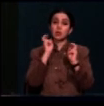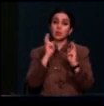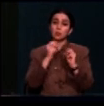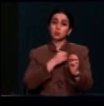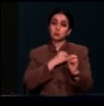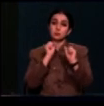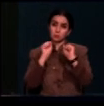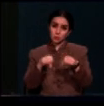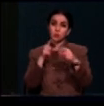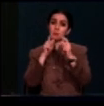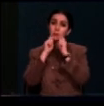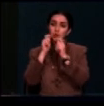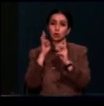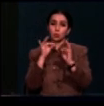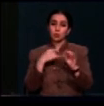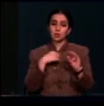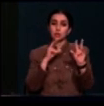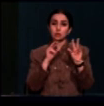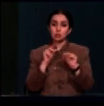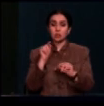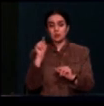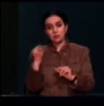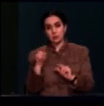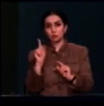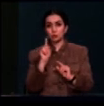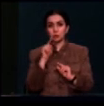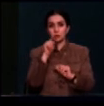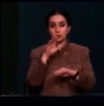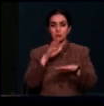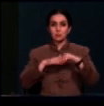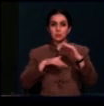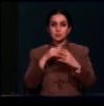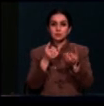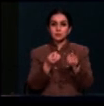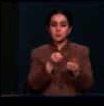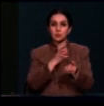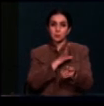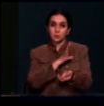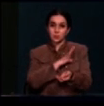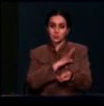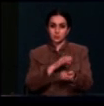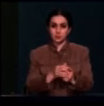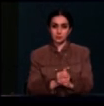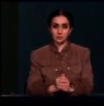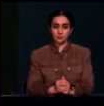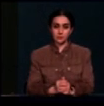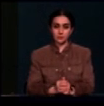ее кому-нибудь, но я буду счастлив и тем, что к ней прикасались ваши руки.